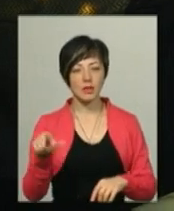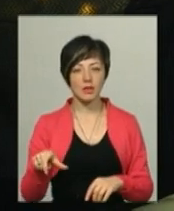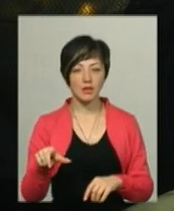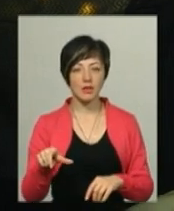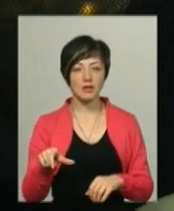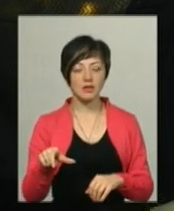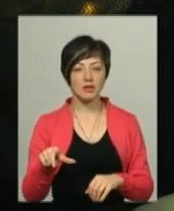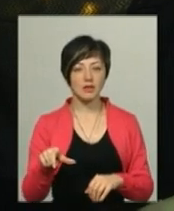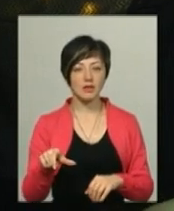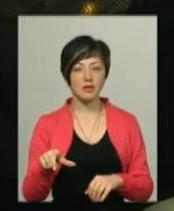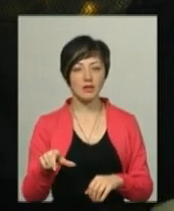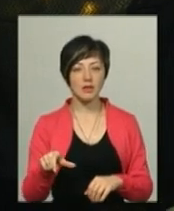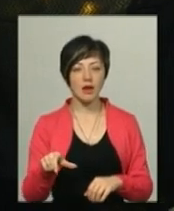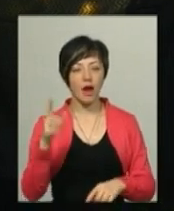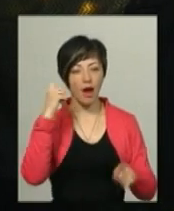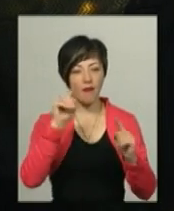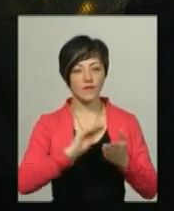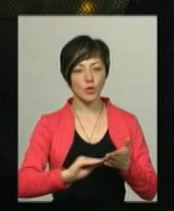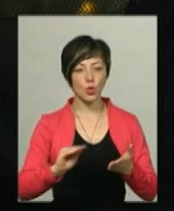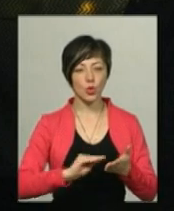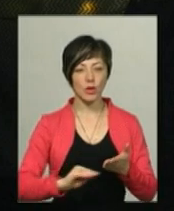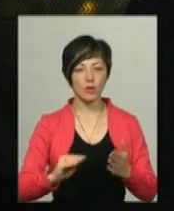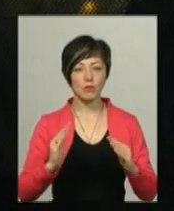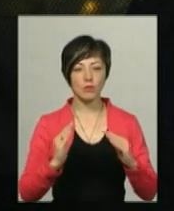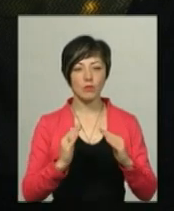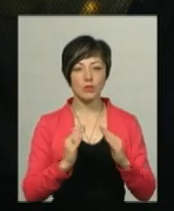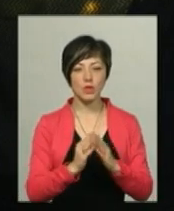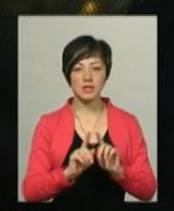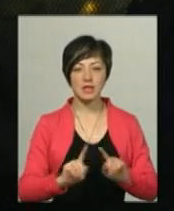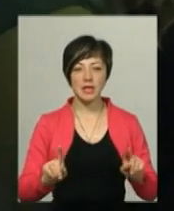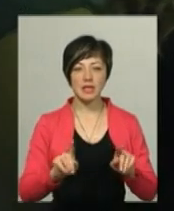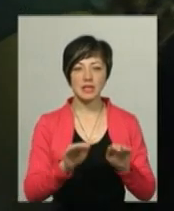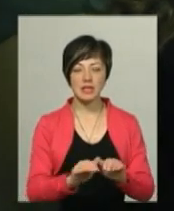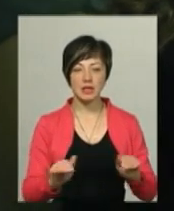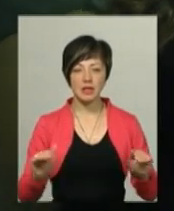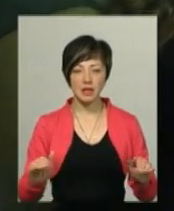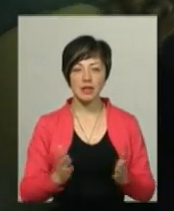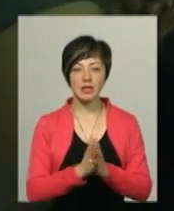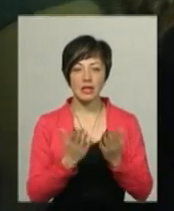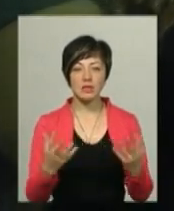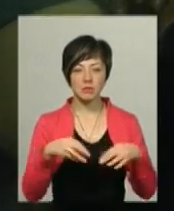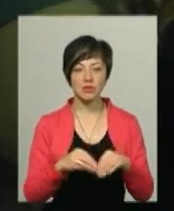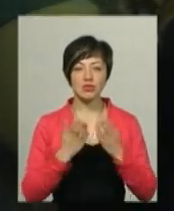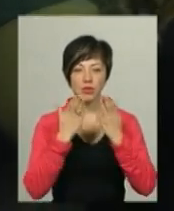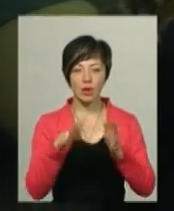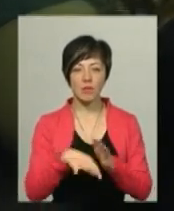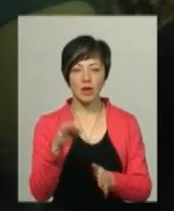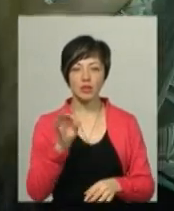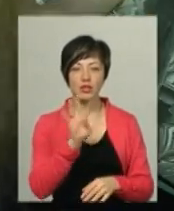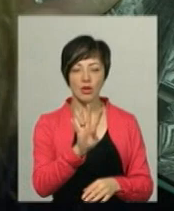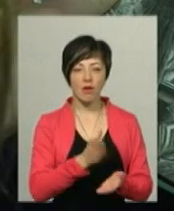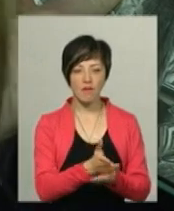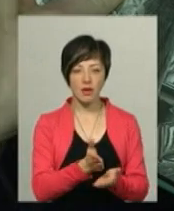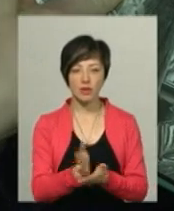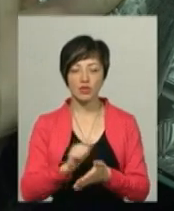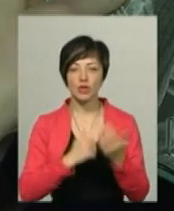Різга, автора «Будинку странних дітей» міст Сапсан. Книгу для спільного читання обирали поміж 4 варіантів